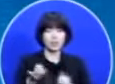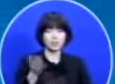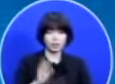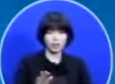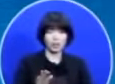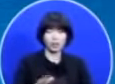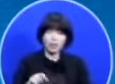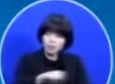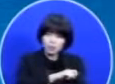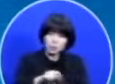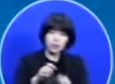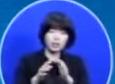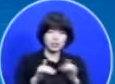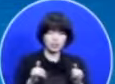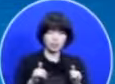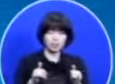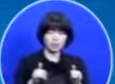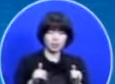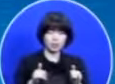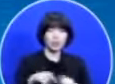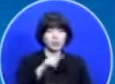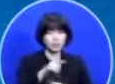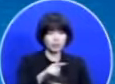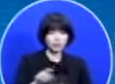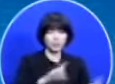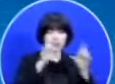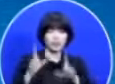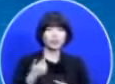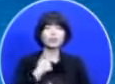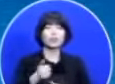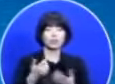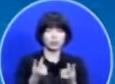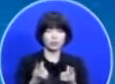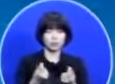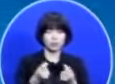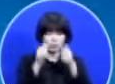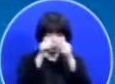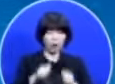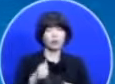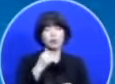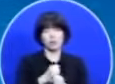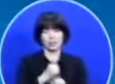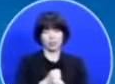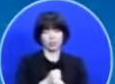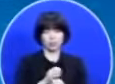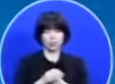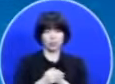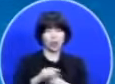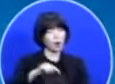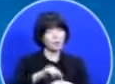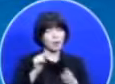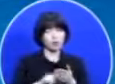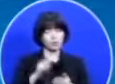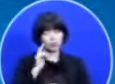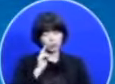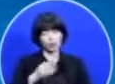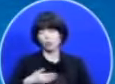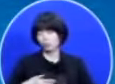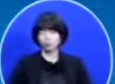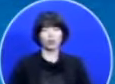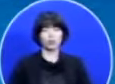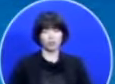때문에 그렇게 살았던 것처럼 그렇게 만들어 놓고 있었어요 마음이 굉장히 무거웠습니다